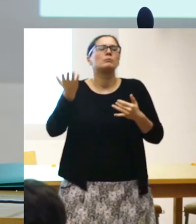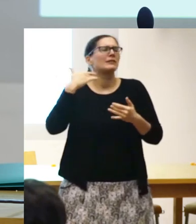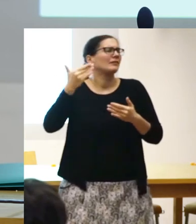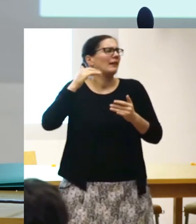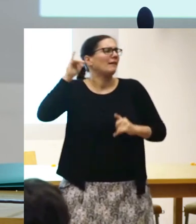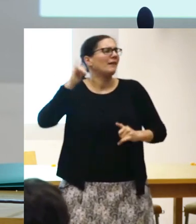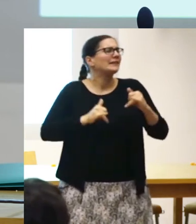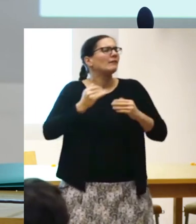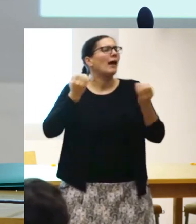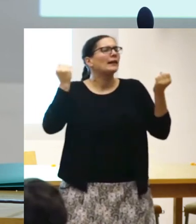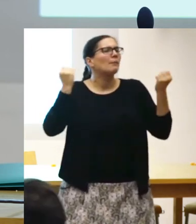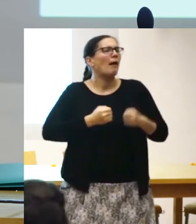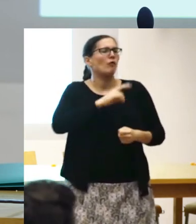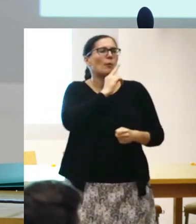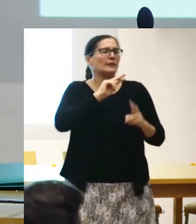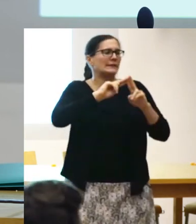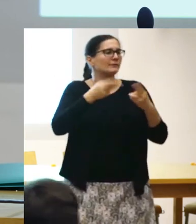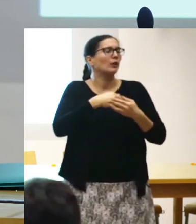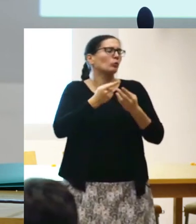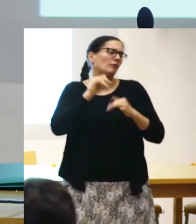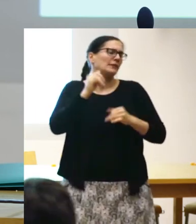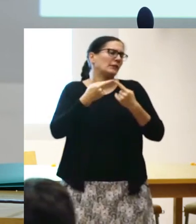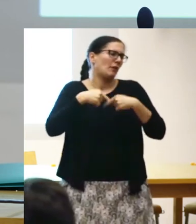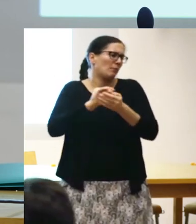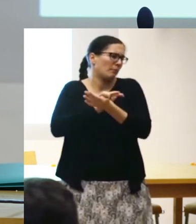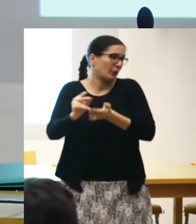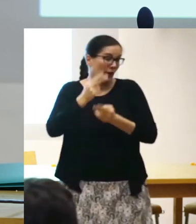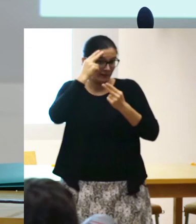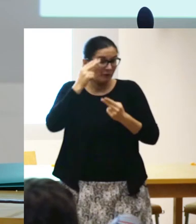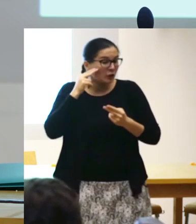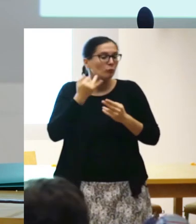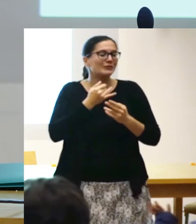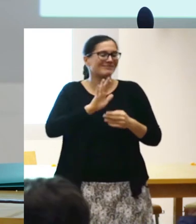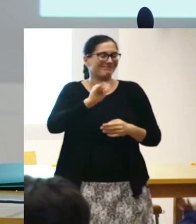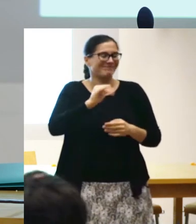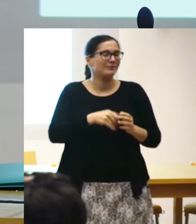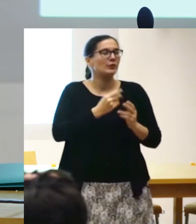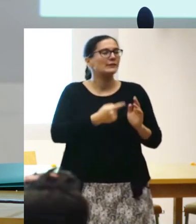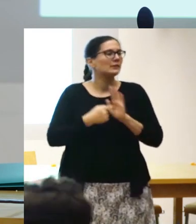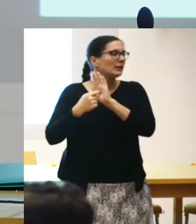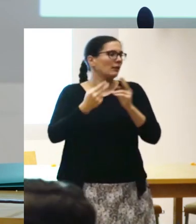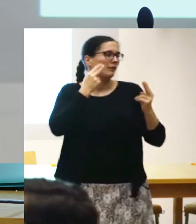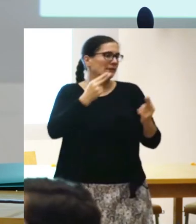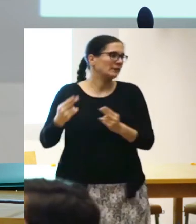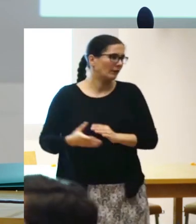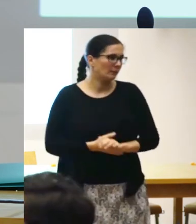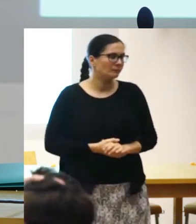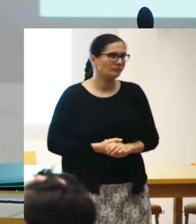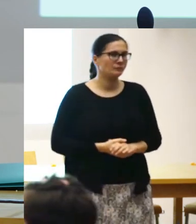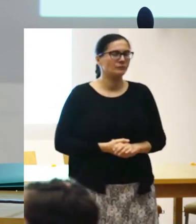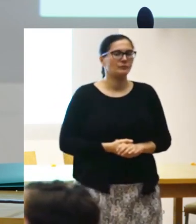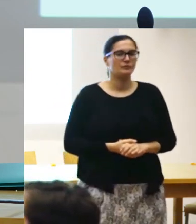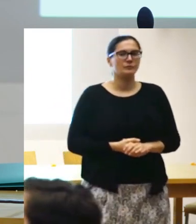což je festival pro nevědomé, tak tu sbírku vytahujeme a prezentujeme na veřejnosti.